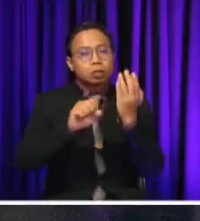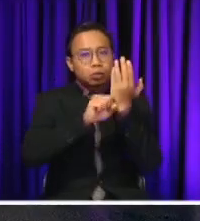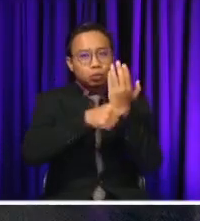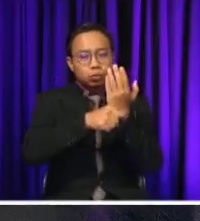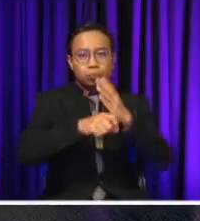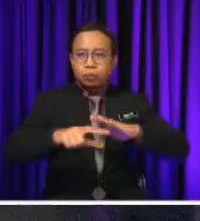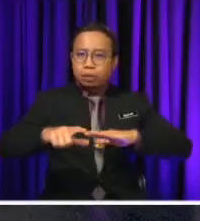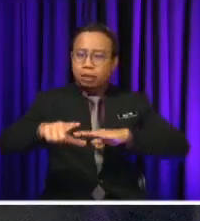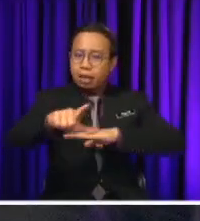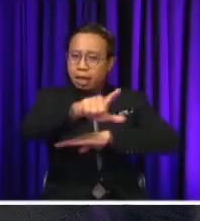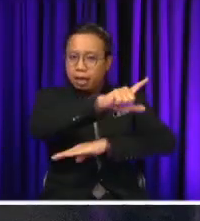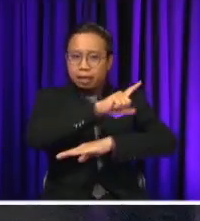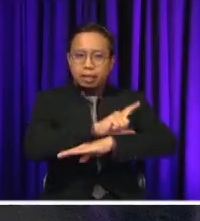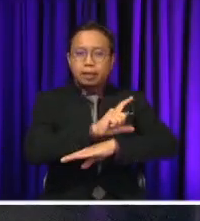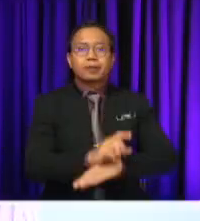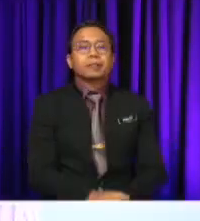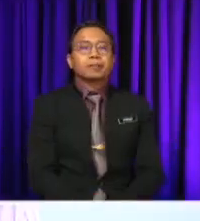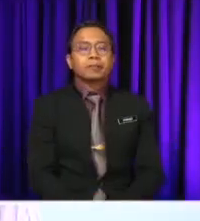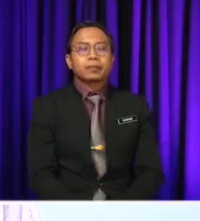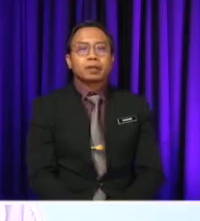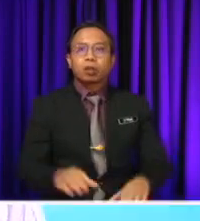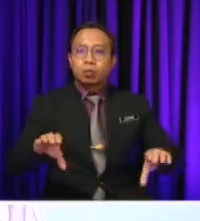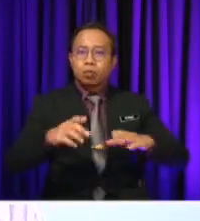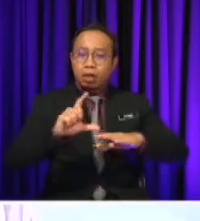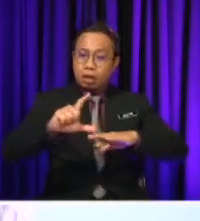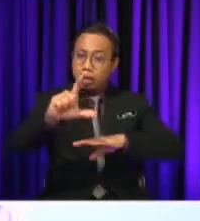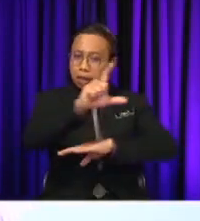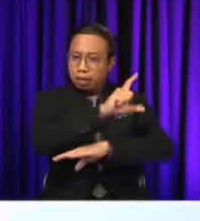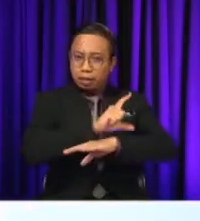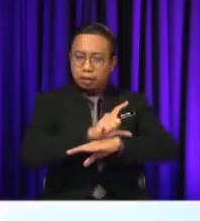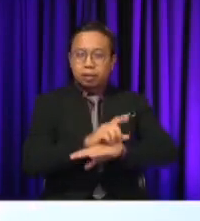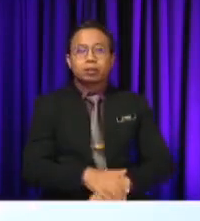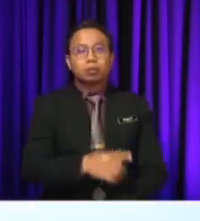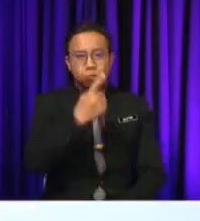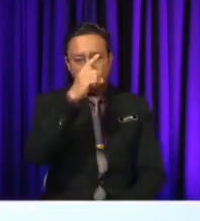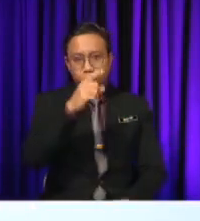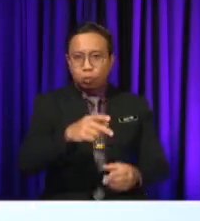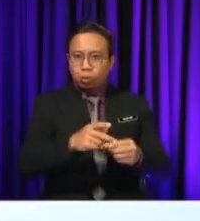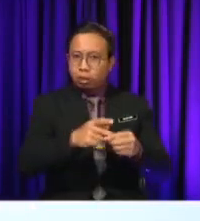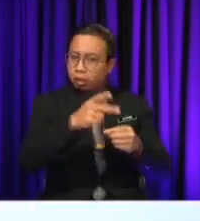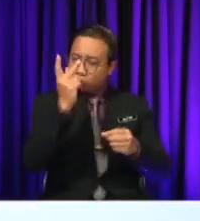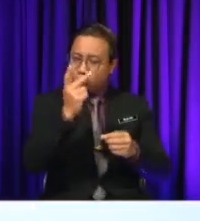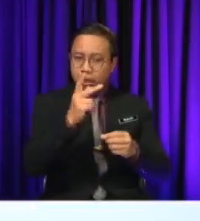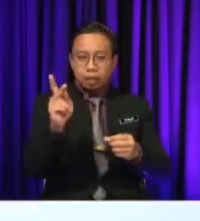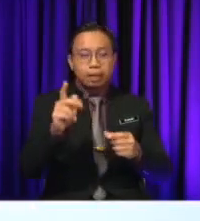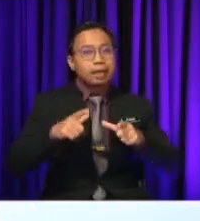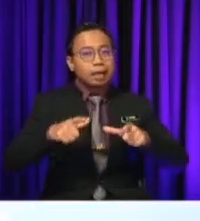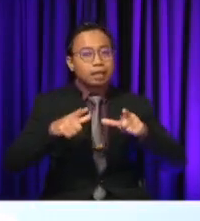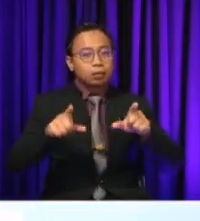secara dibuat ladang dan khususnya untuk keluarkan kayu seperti ini